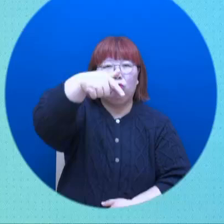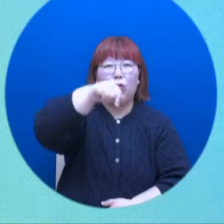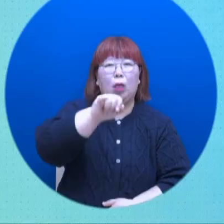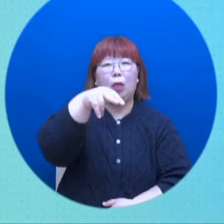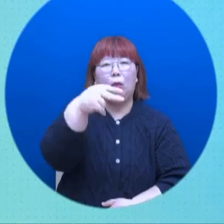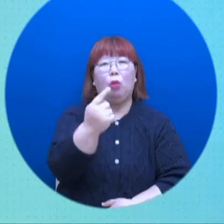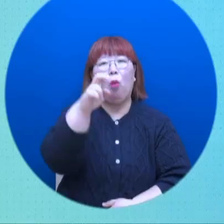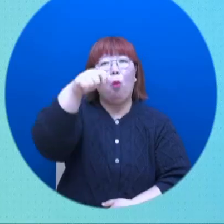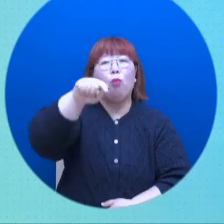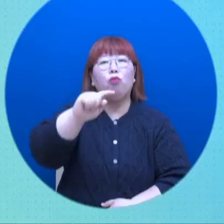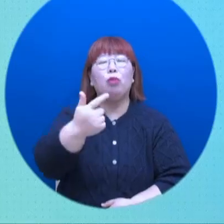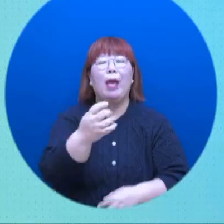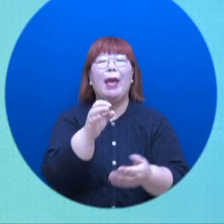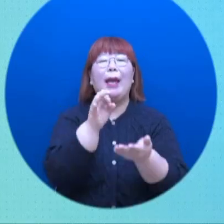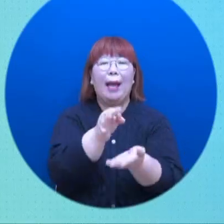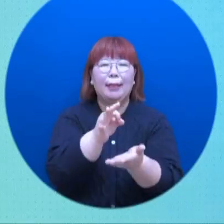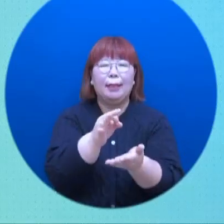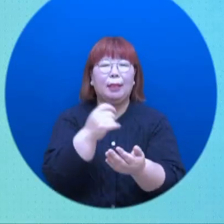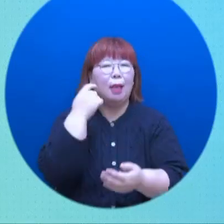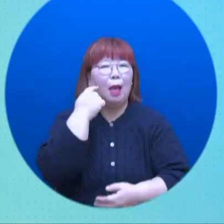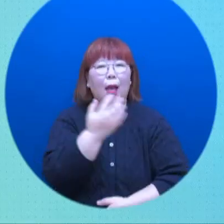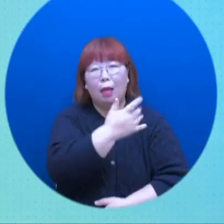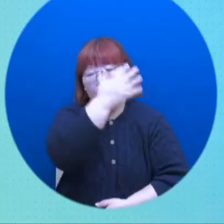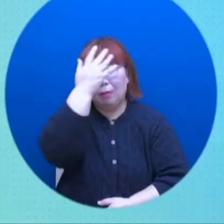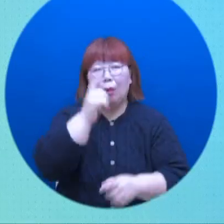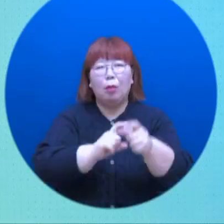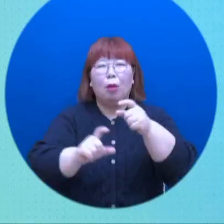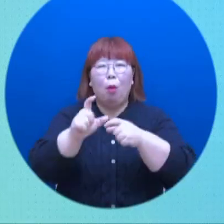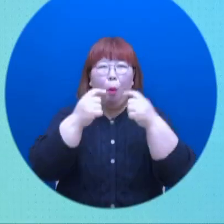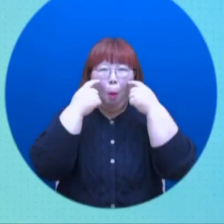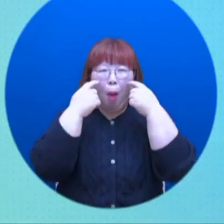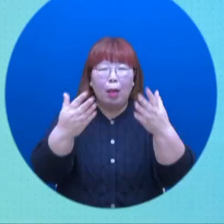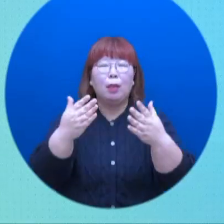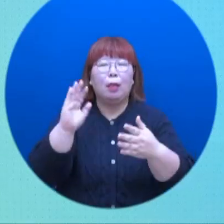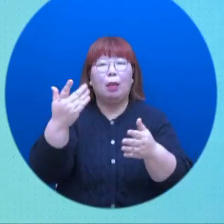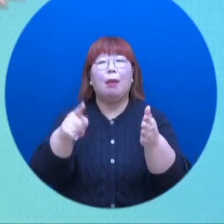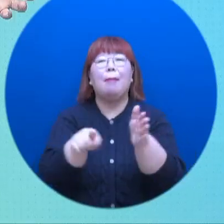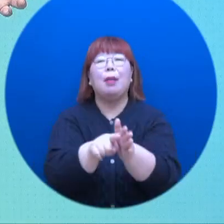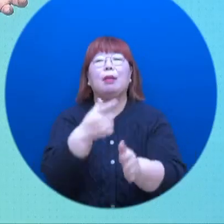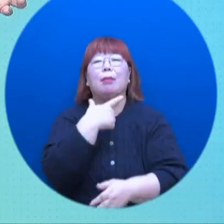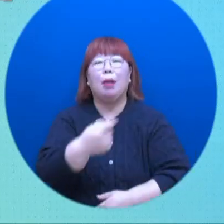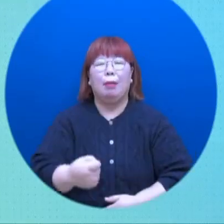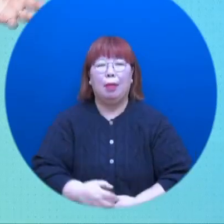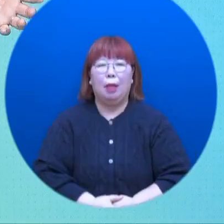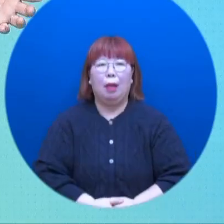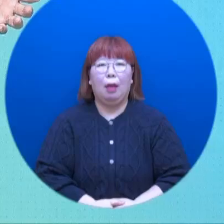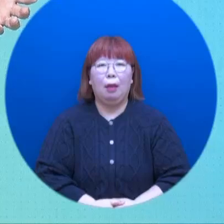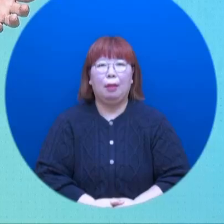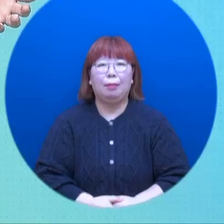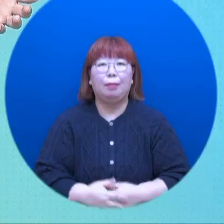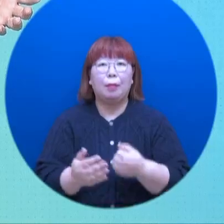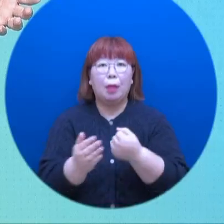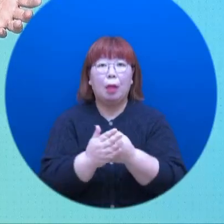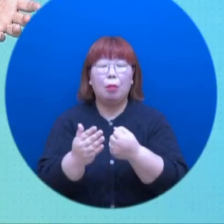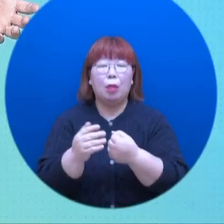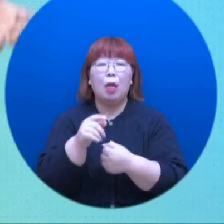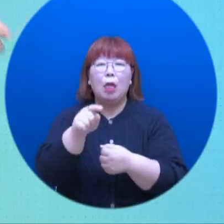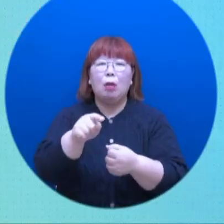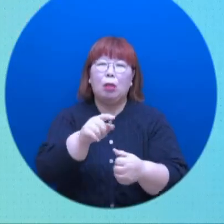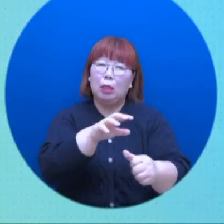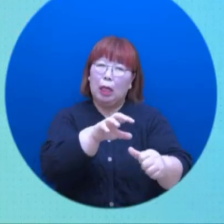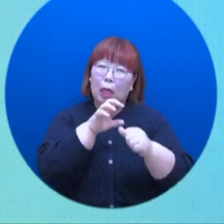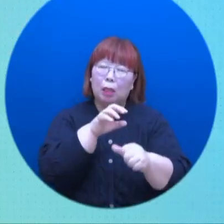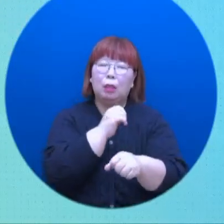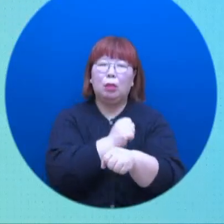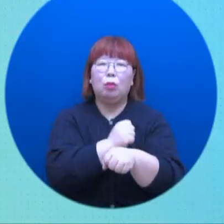그 아름다움이 더 선명해지게 될 줄로 믿으시기를 바랍니다. 그리하여 이 주기도문을 가지고